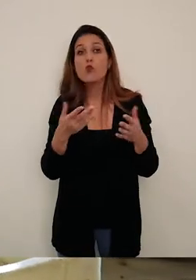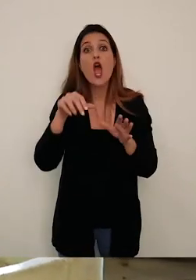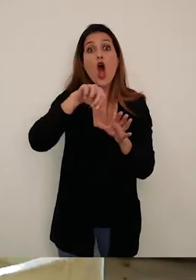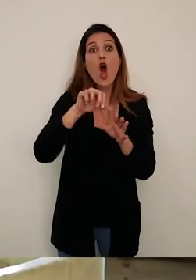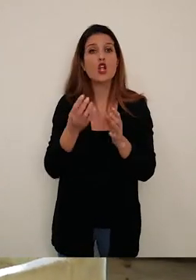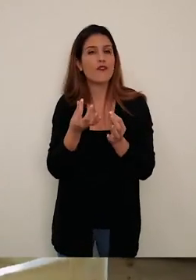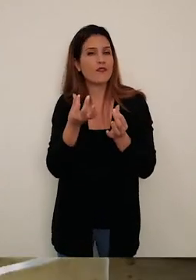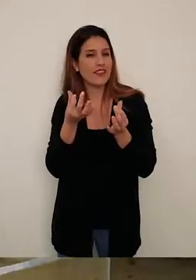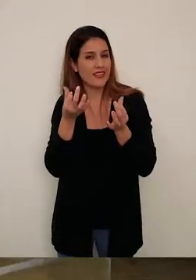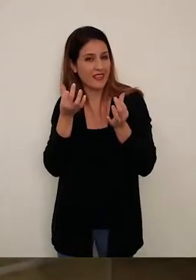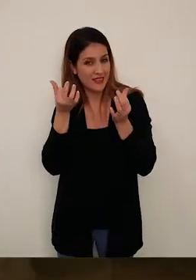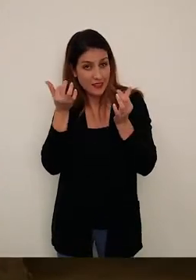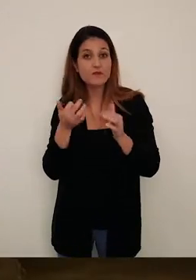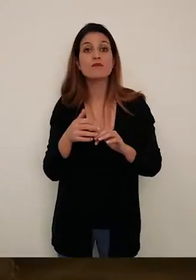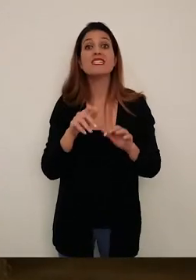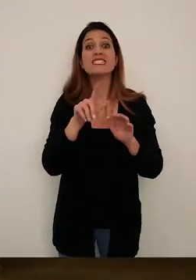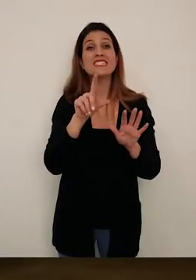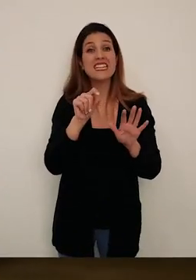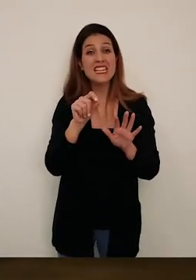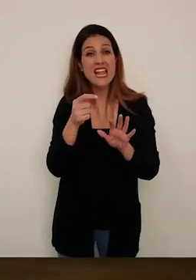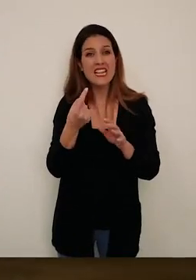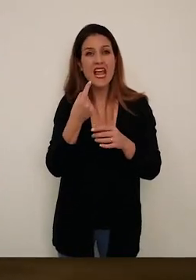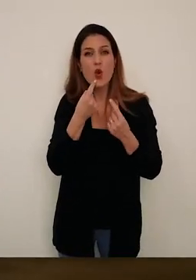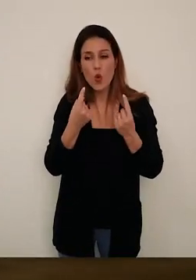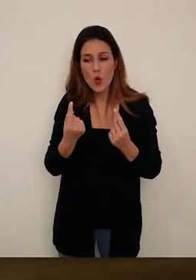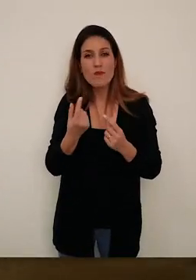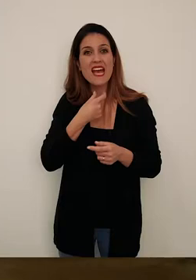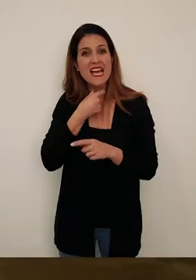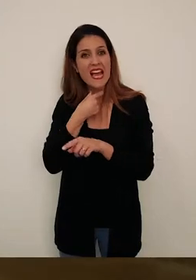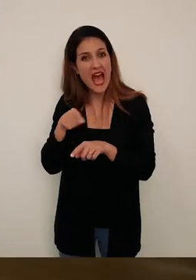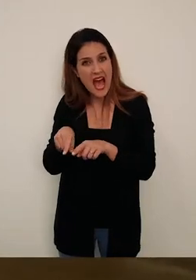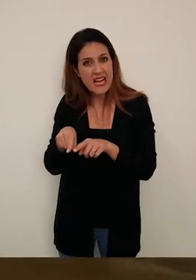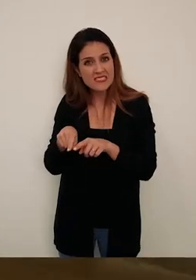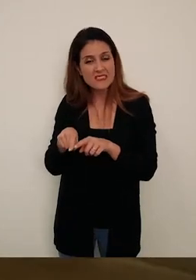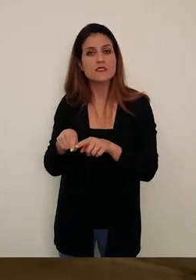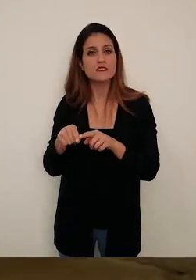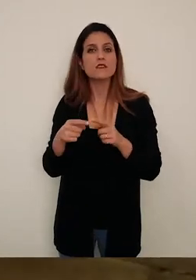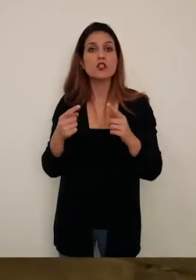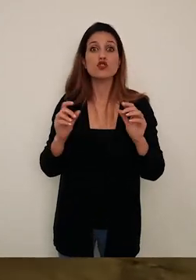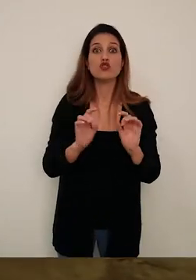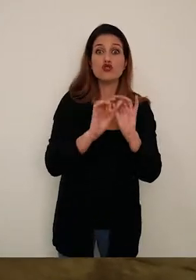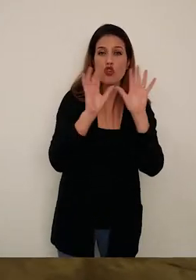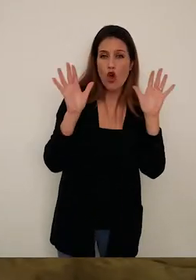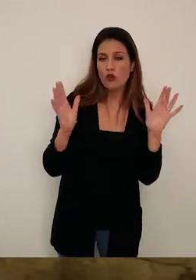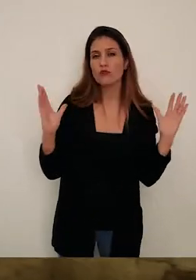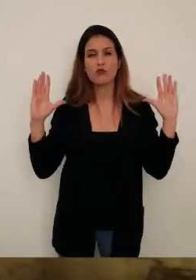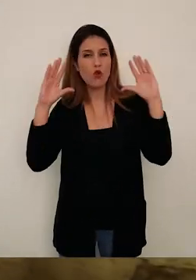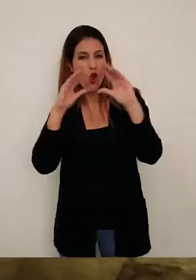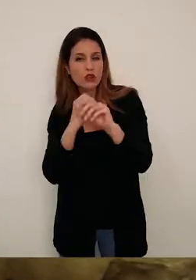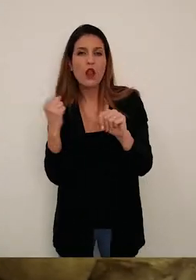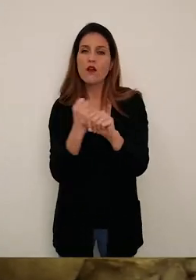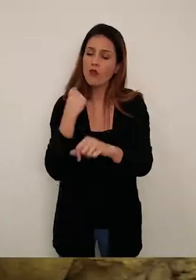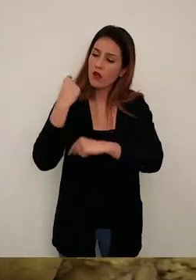La presenza di ben 72 lumi a gas permetteva la molitura di giorno e di notte. Tale gas era prodotto